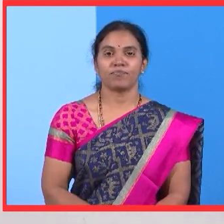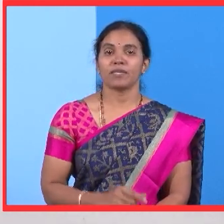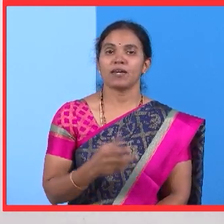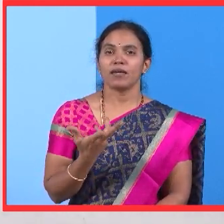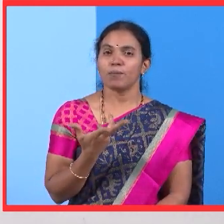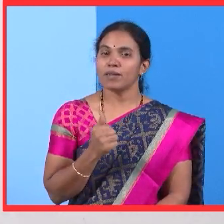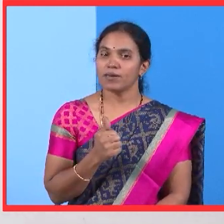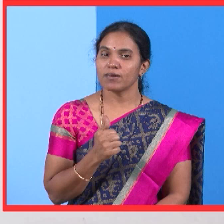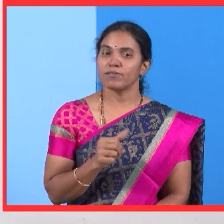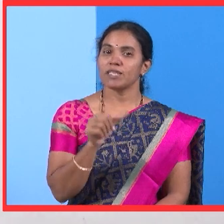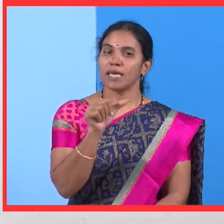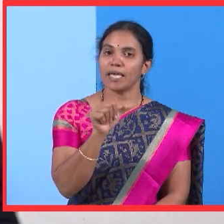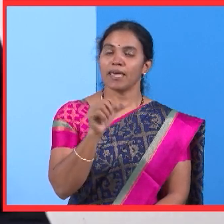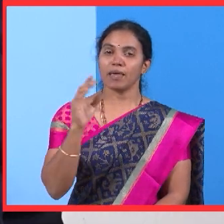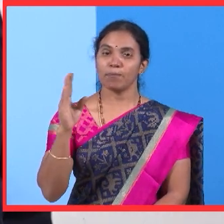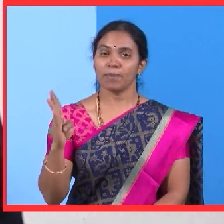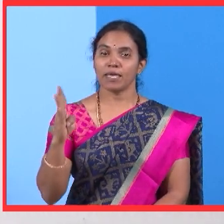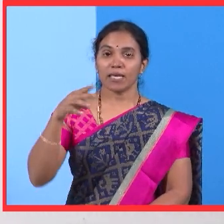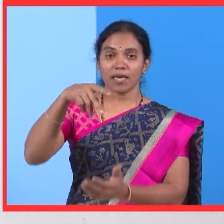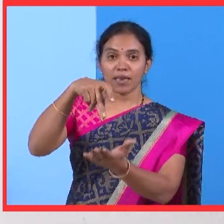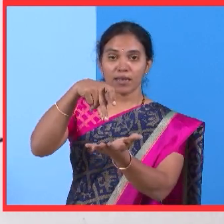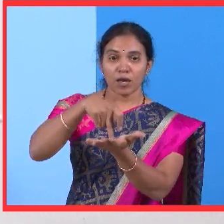இடைப்பட்ட மையப்புள்ளியை காண வேண்டும்.